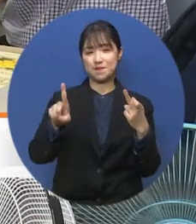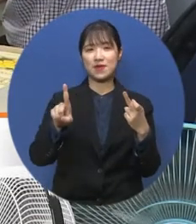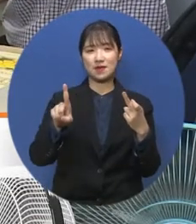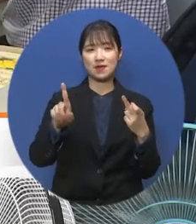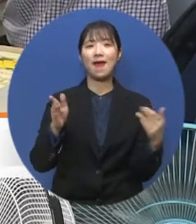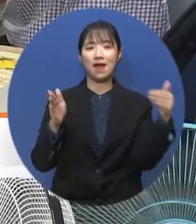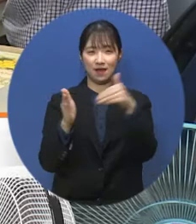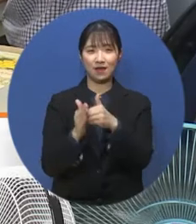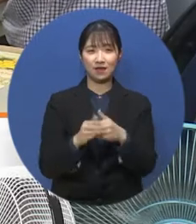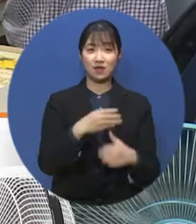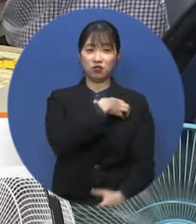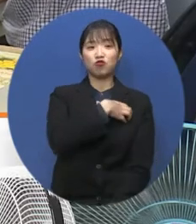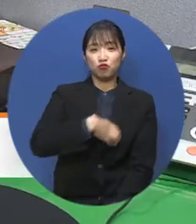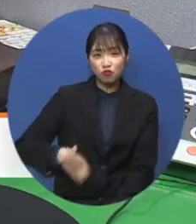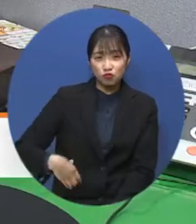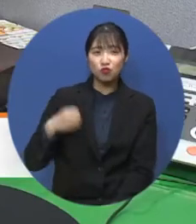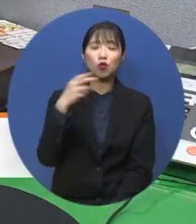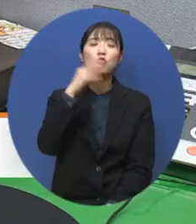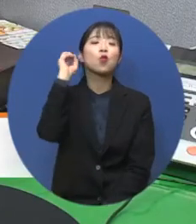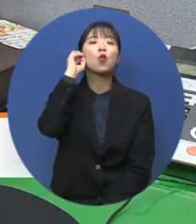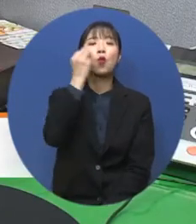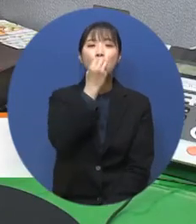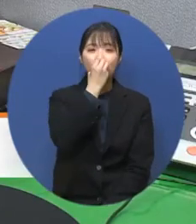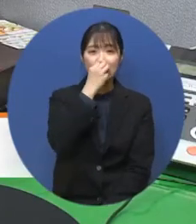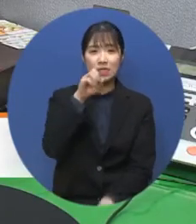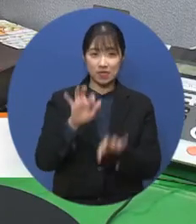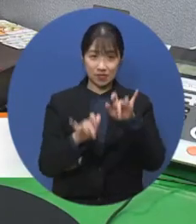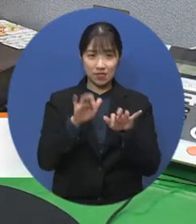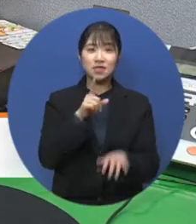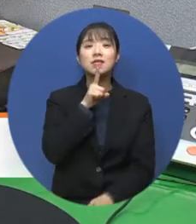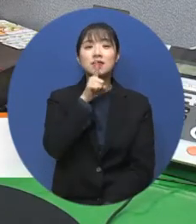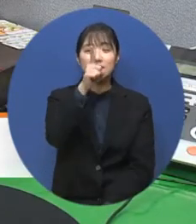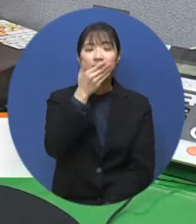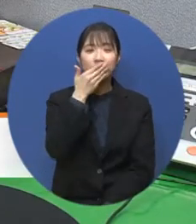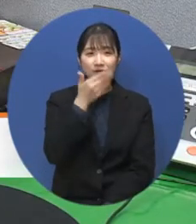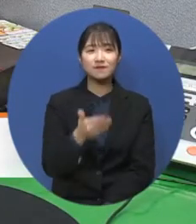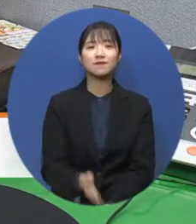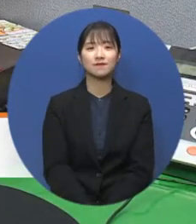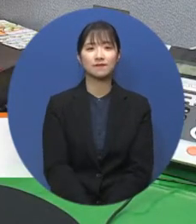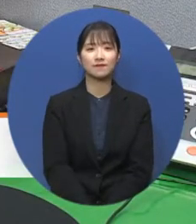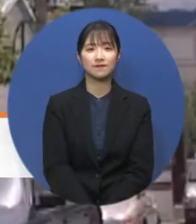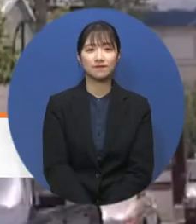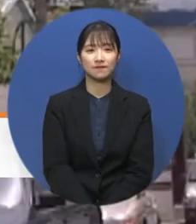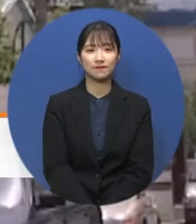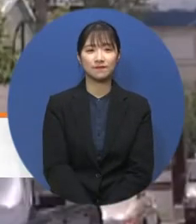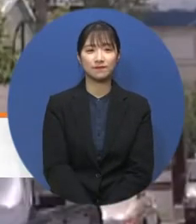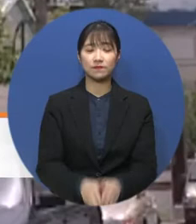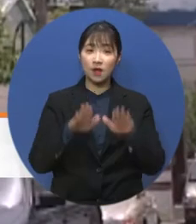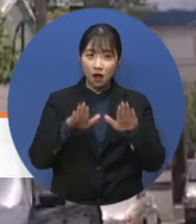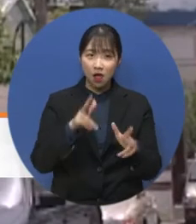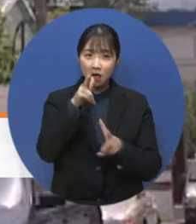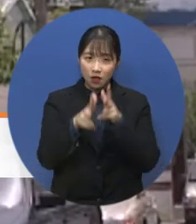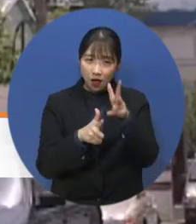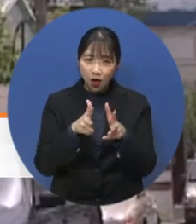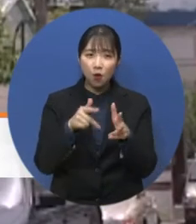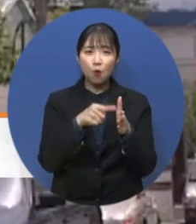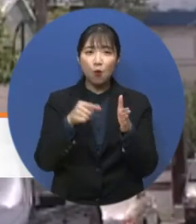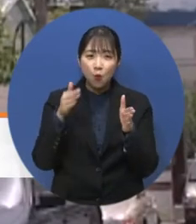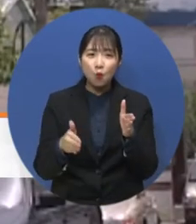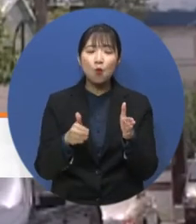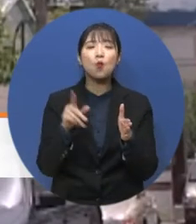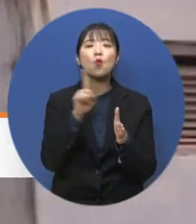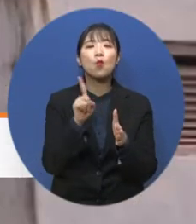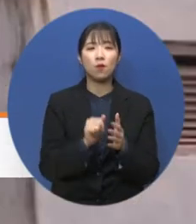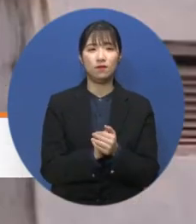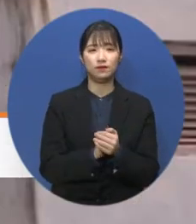31일까지며 관할 주민센터와 복지로 누리집을 통해 접수 가능합니다. 이번 사업을 통해